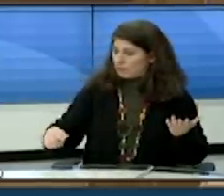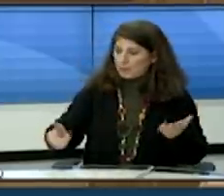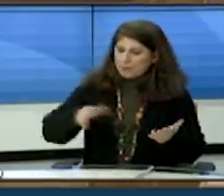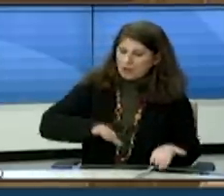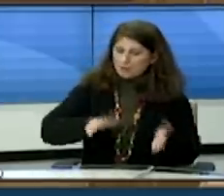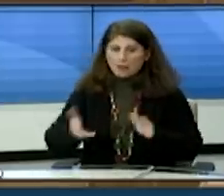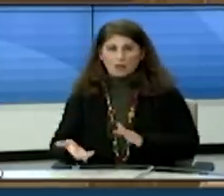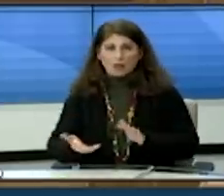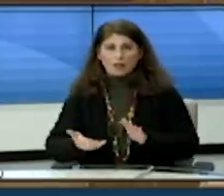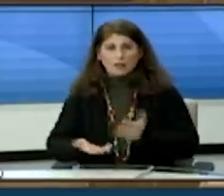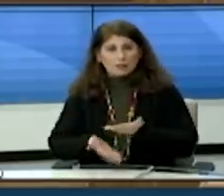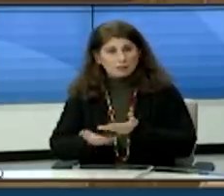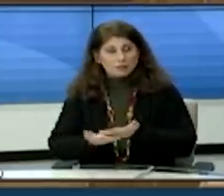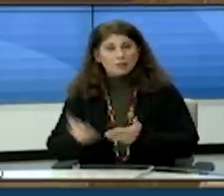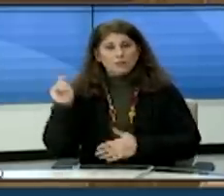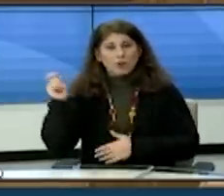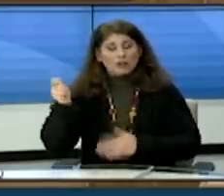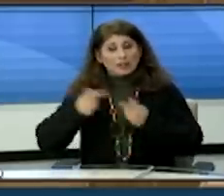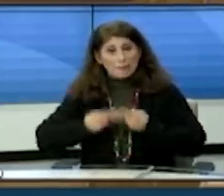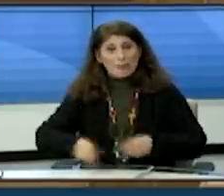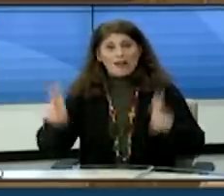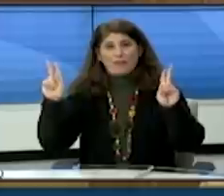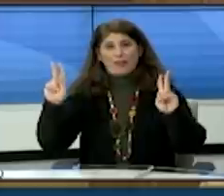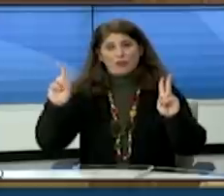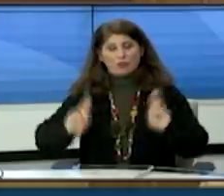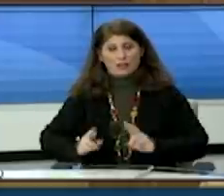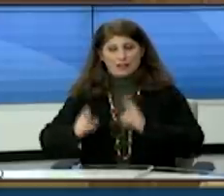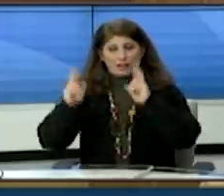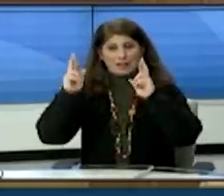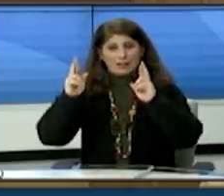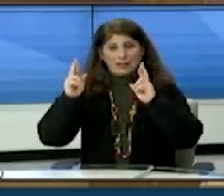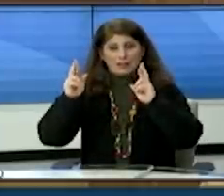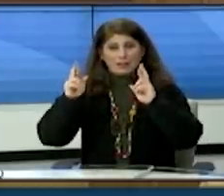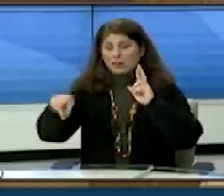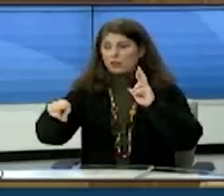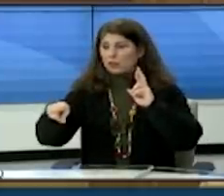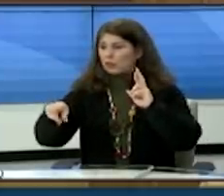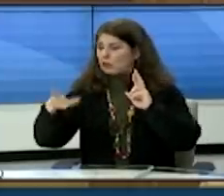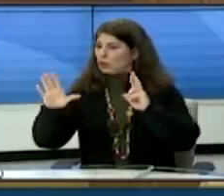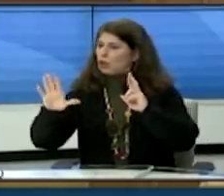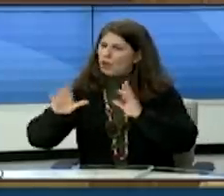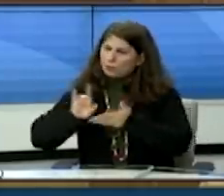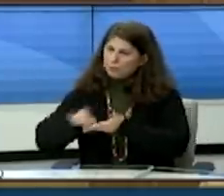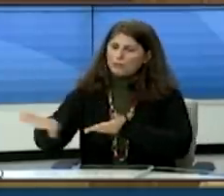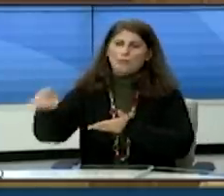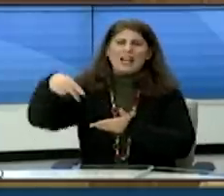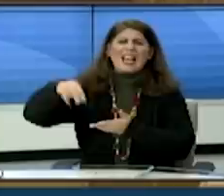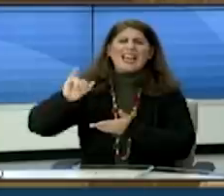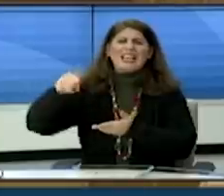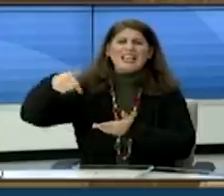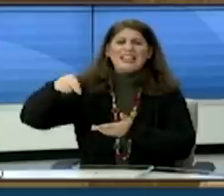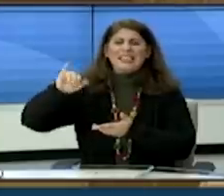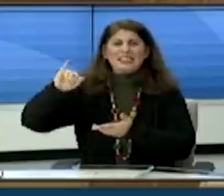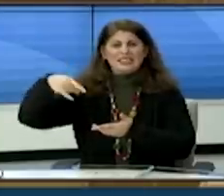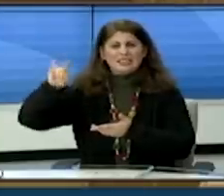εναλλάξ υπηρετήσατε την πολιτική της απελευθέρωσης της ενέργειας, της απολιγνητικοποίησης της χώρας μας και τα διάφορα